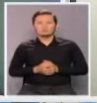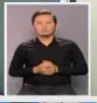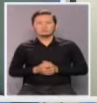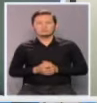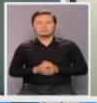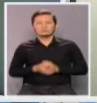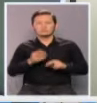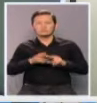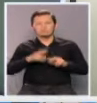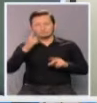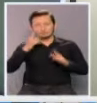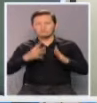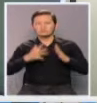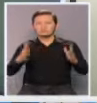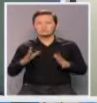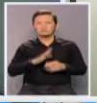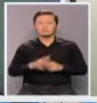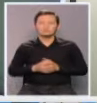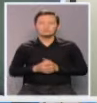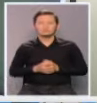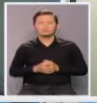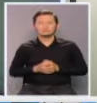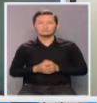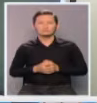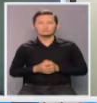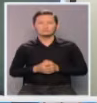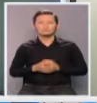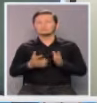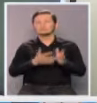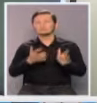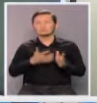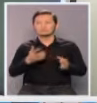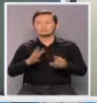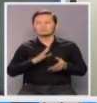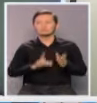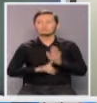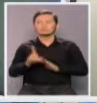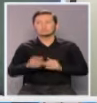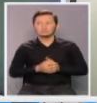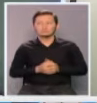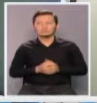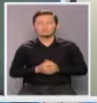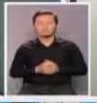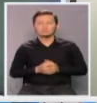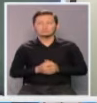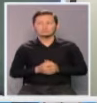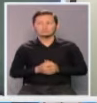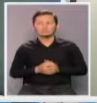оның көлемі ұлғайып, жетіспеушіліктер пайда болып отыр, жаңа судан жетіспеушіліктер.